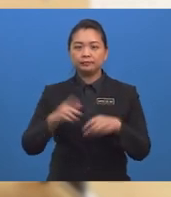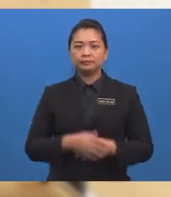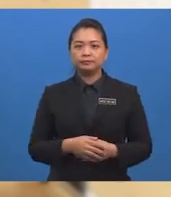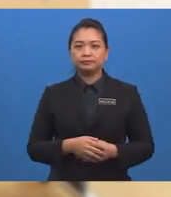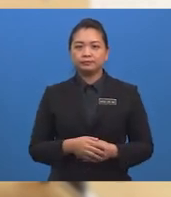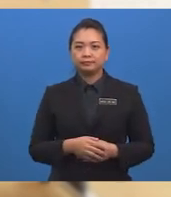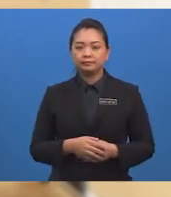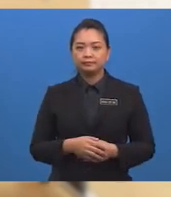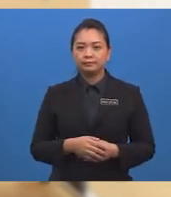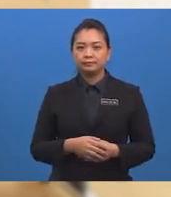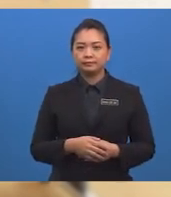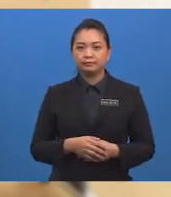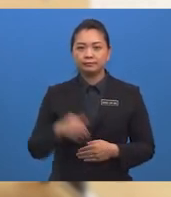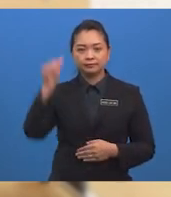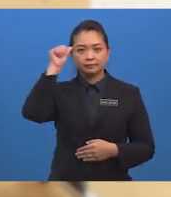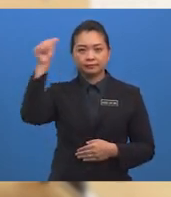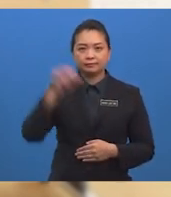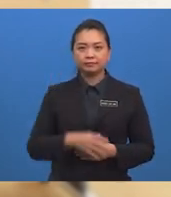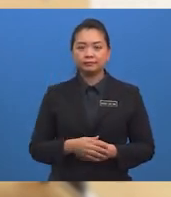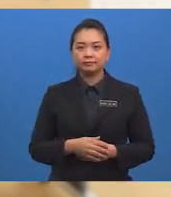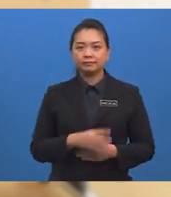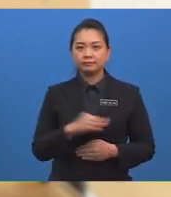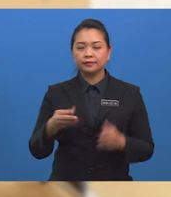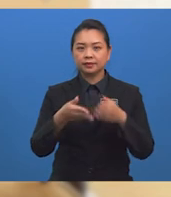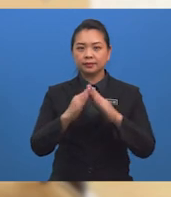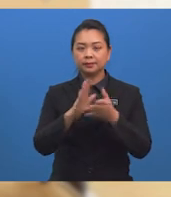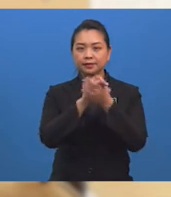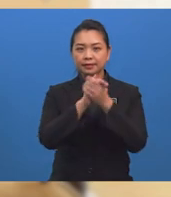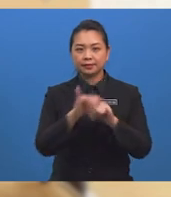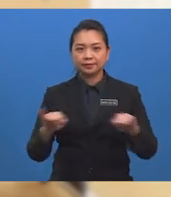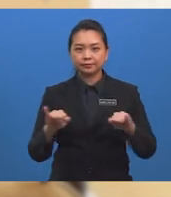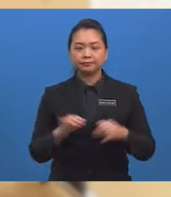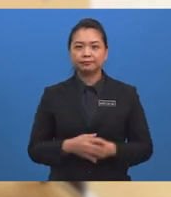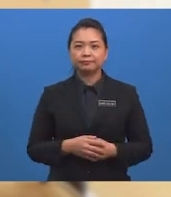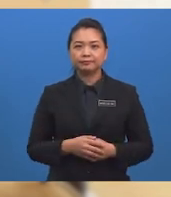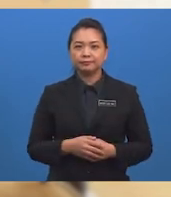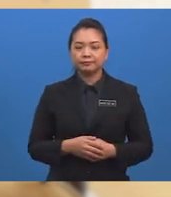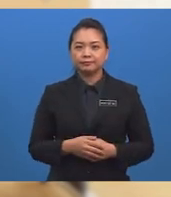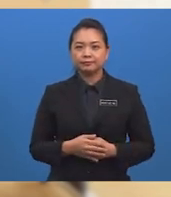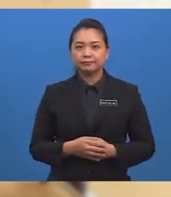sana. Wassalam dan salam sejahtera.